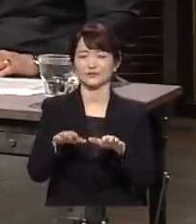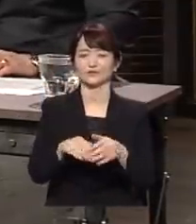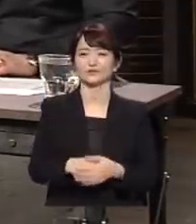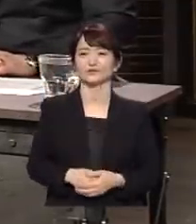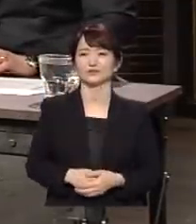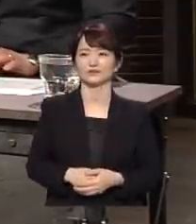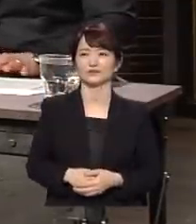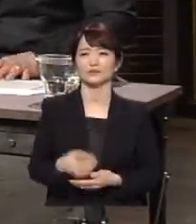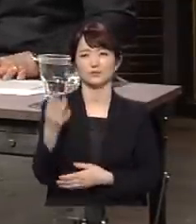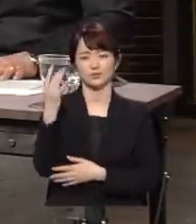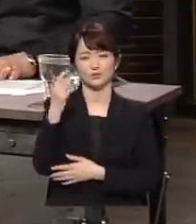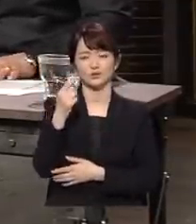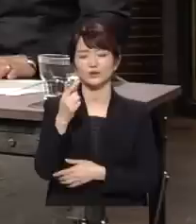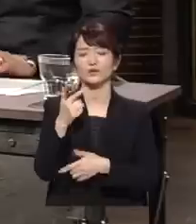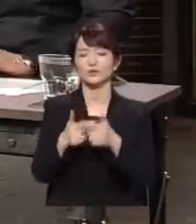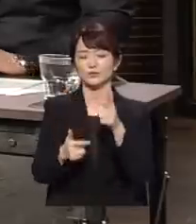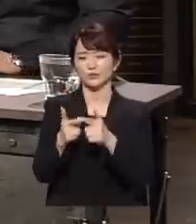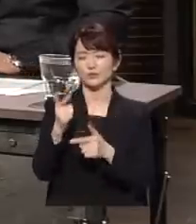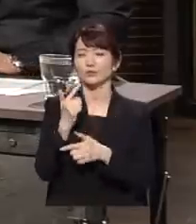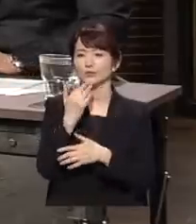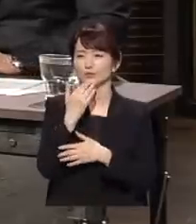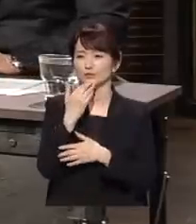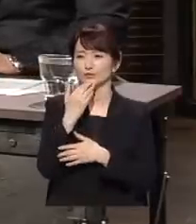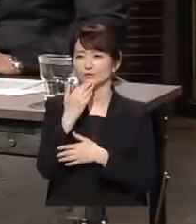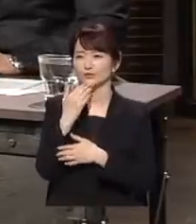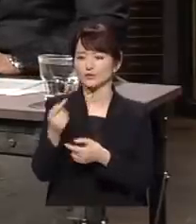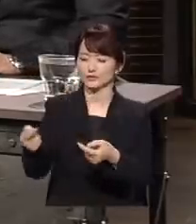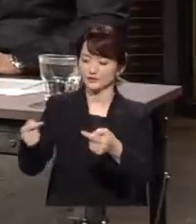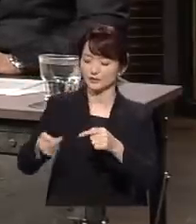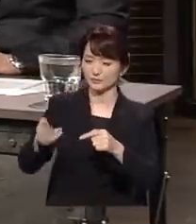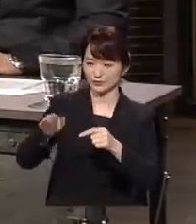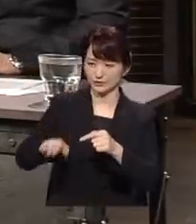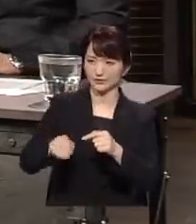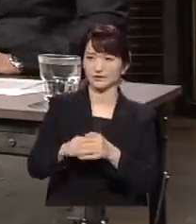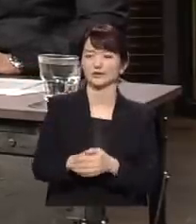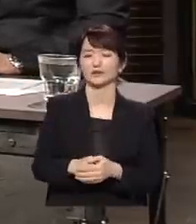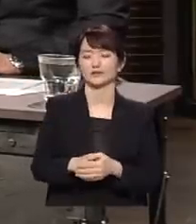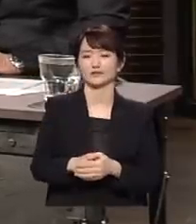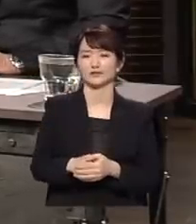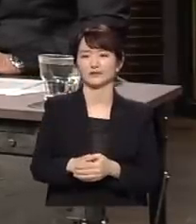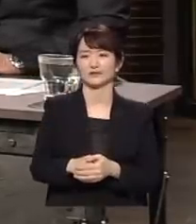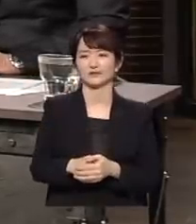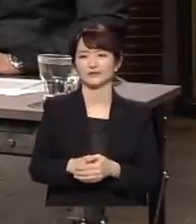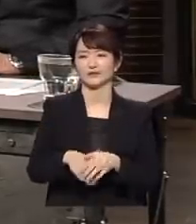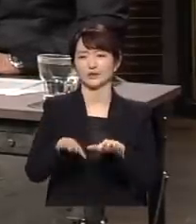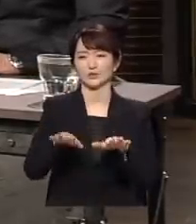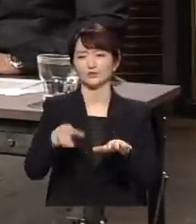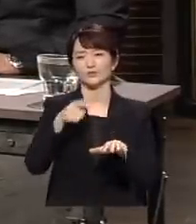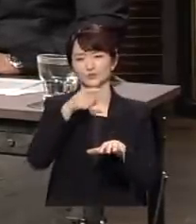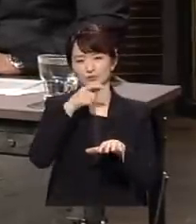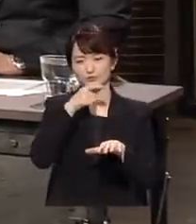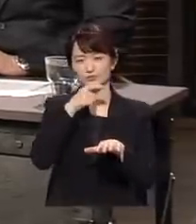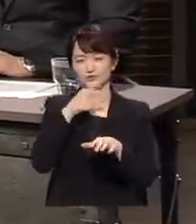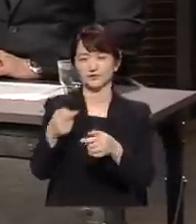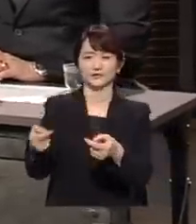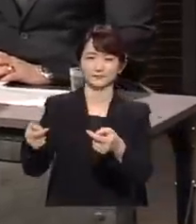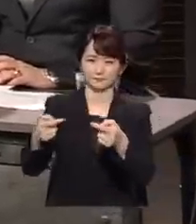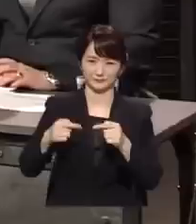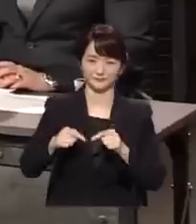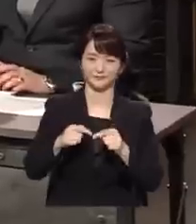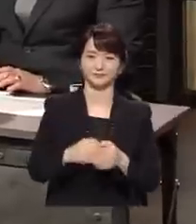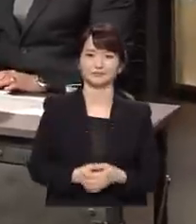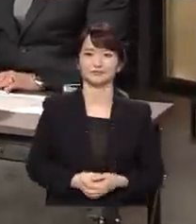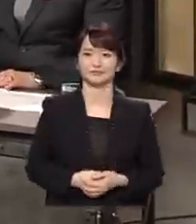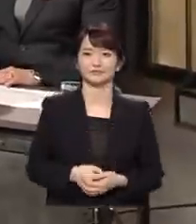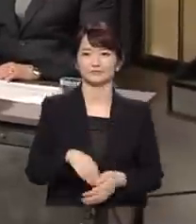나오시는데 아, 날짜를 바꿔서 우리 가족 여러분들과의 의리를 지키기 위해서 이렇게 수요일 날 출연을 결정하셨습니다. 자,